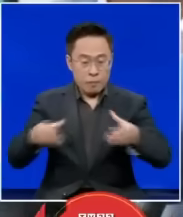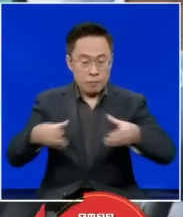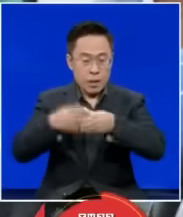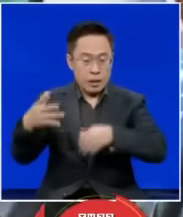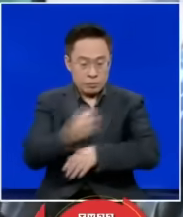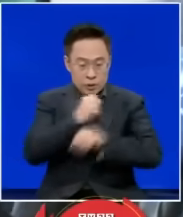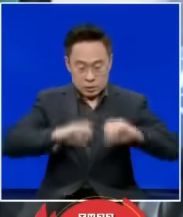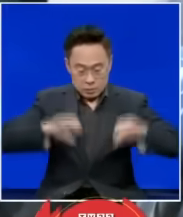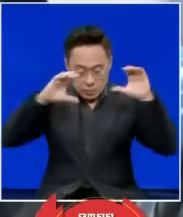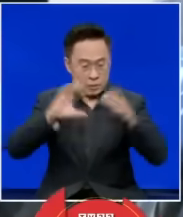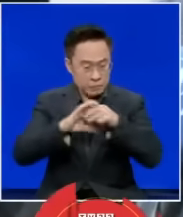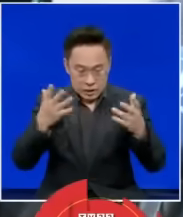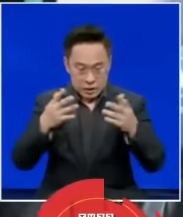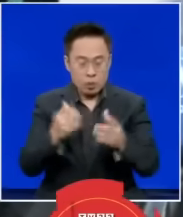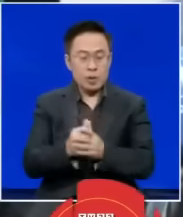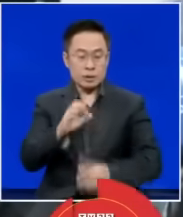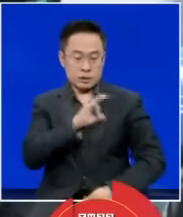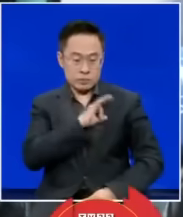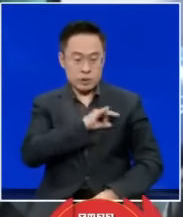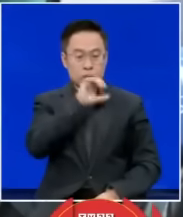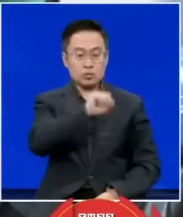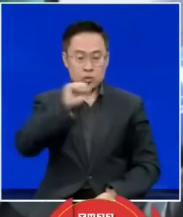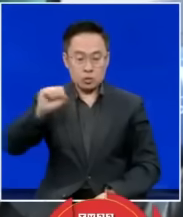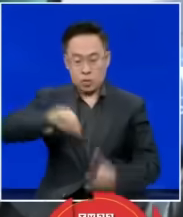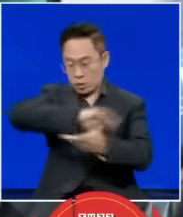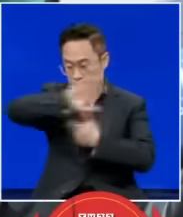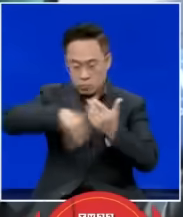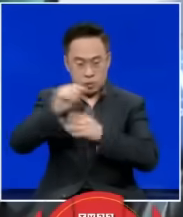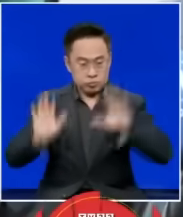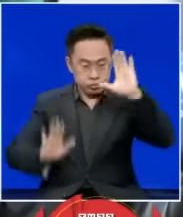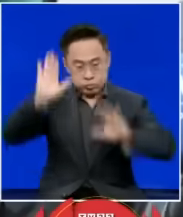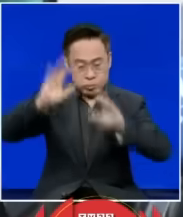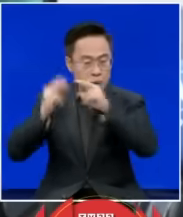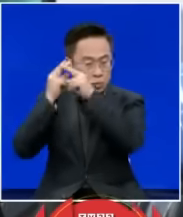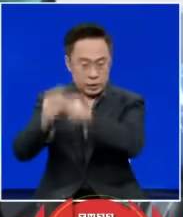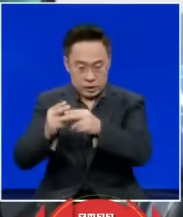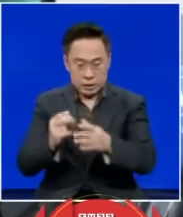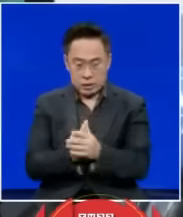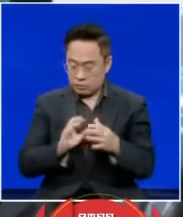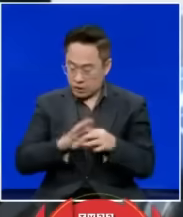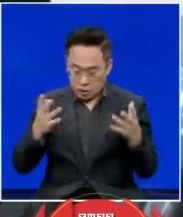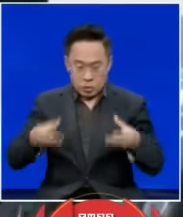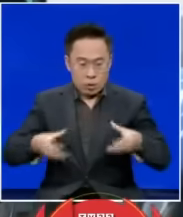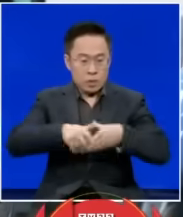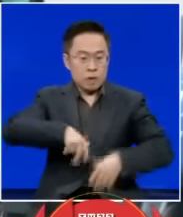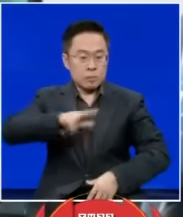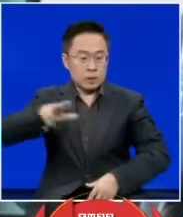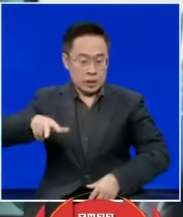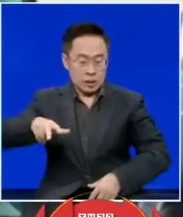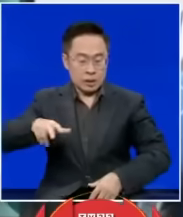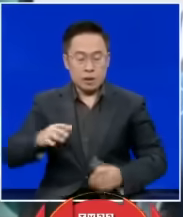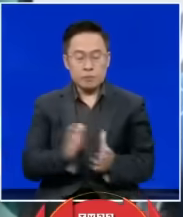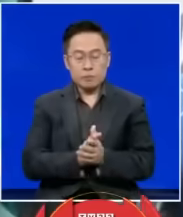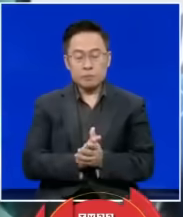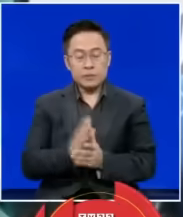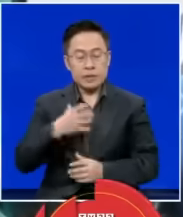ม่ใช่รัฐบาลที่จะไปตัดสินยังไม่มีข่าวอะไรเกี่ยวกับเพื่อไทยเกี่ยวกับประธานสภานะเออเอาแต่พรรคเพื่อไทยเนี่ยเป็นแกนน